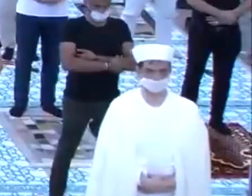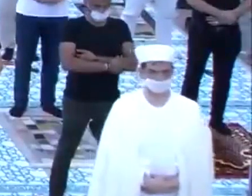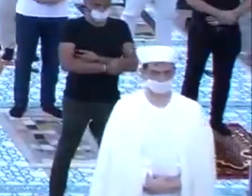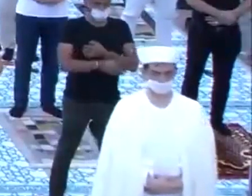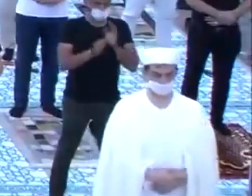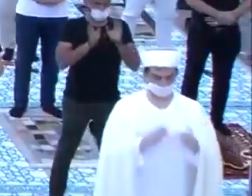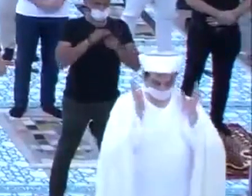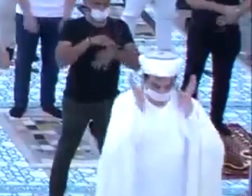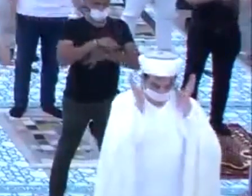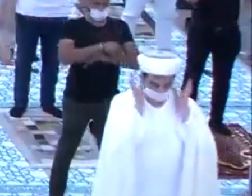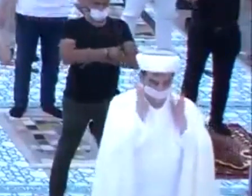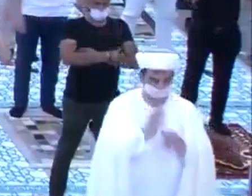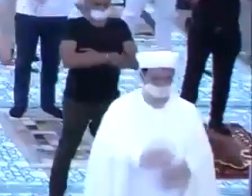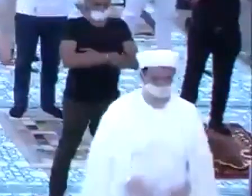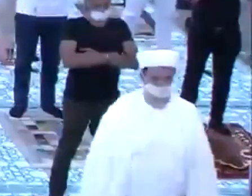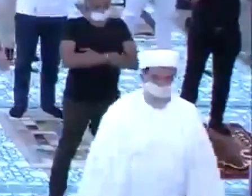Allahu Ekber.